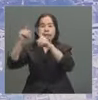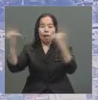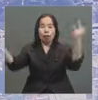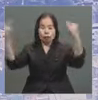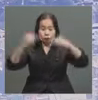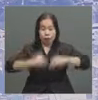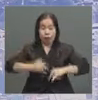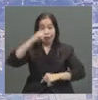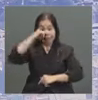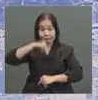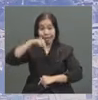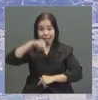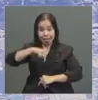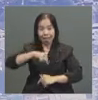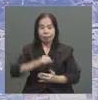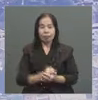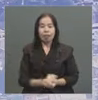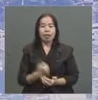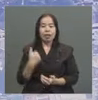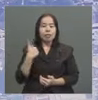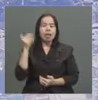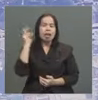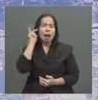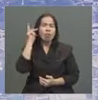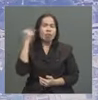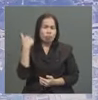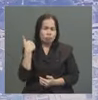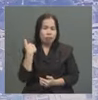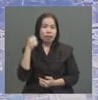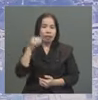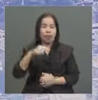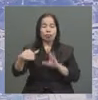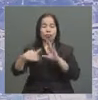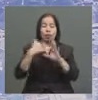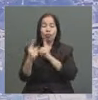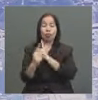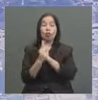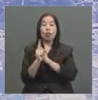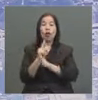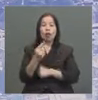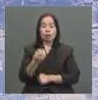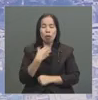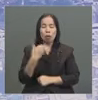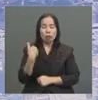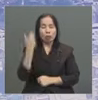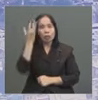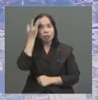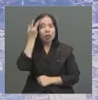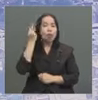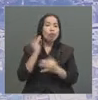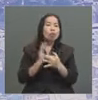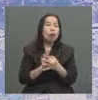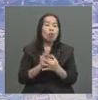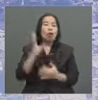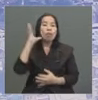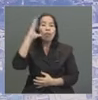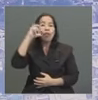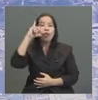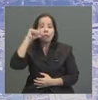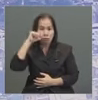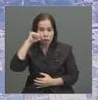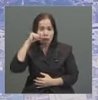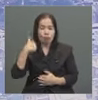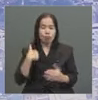ญอย่างนี้เต็มที่ทีนี้มีข่าวที่บอกกับทางผมโดยตรงนะครับว่ามีความกังวลใจของบรรดาพ่อแม่พี่น้องที่